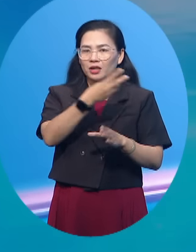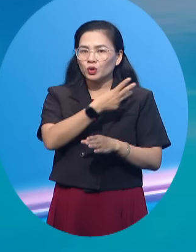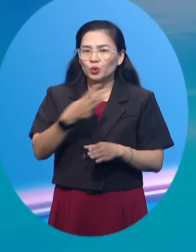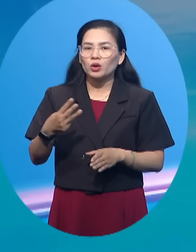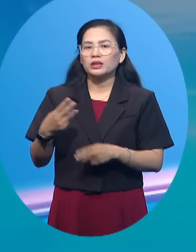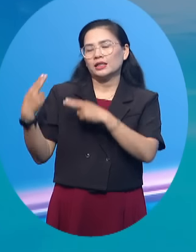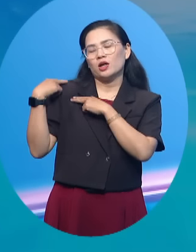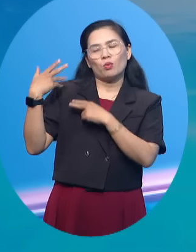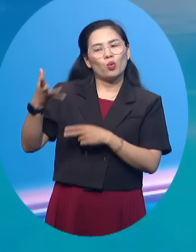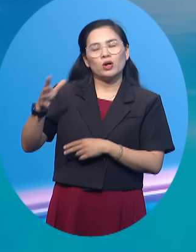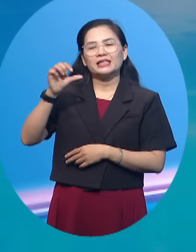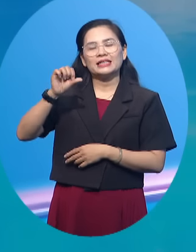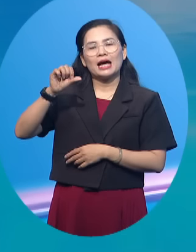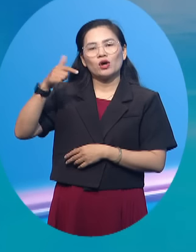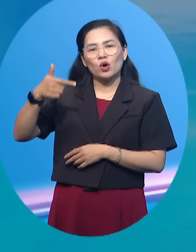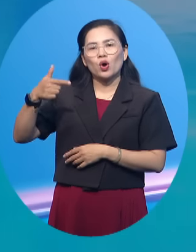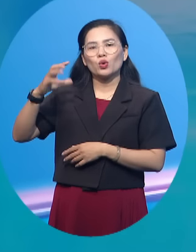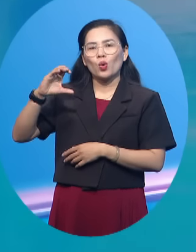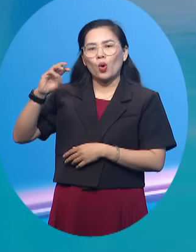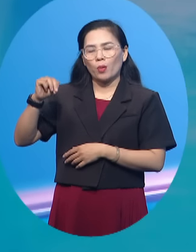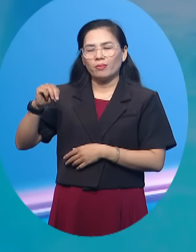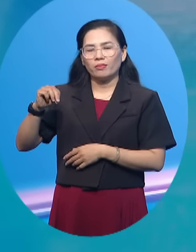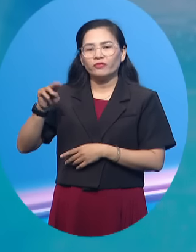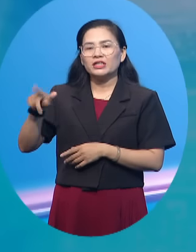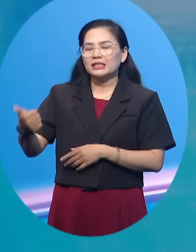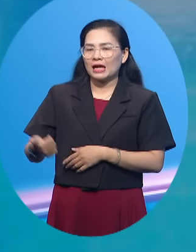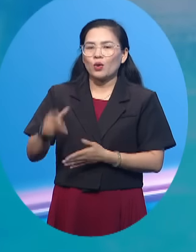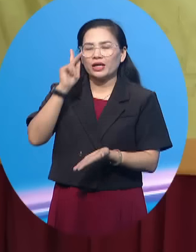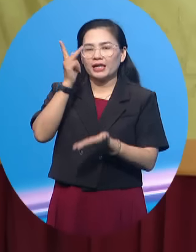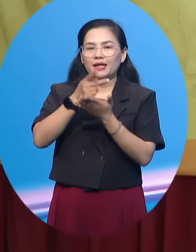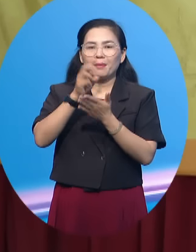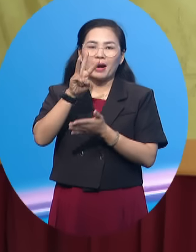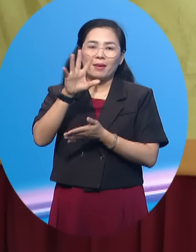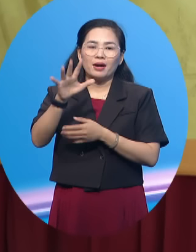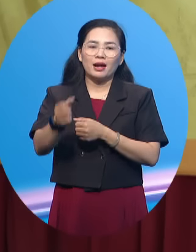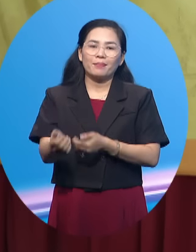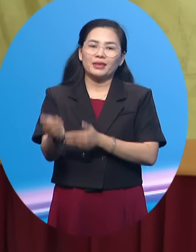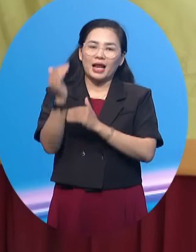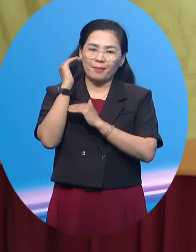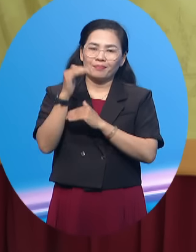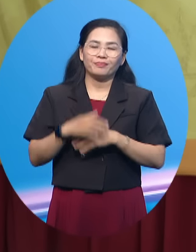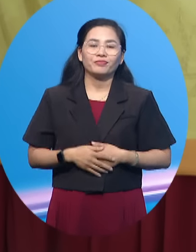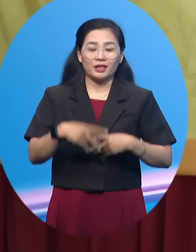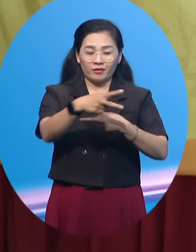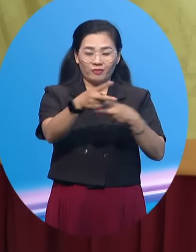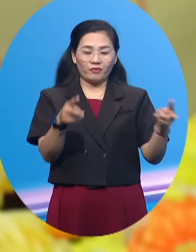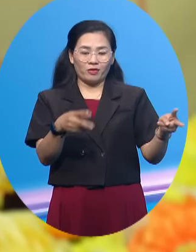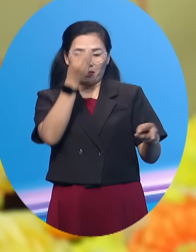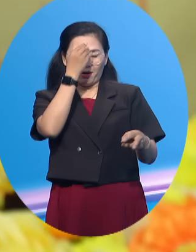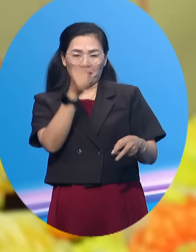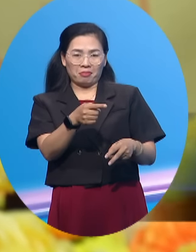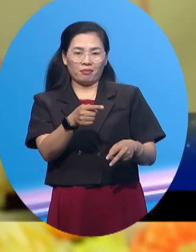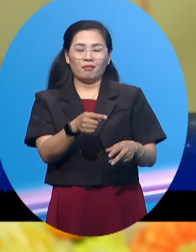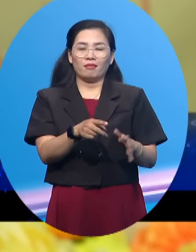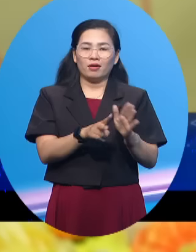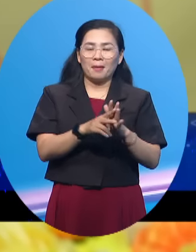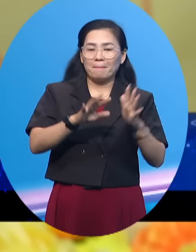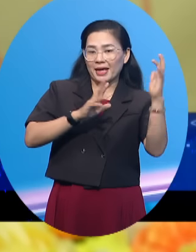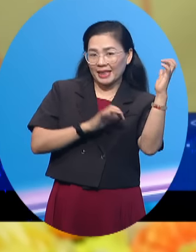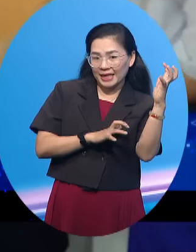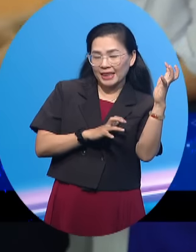Sài Gòn Co-op đang thực hiện nhân dịp 35 năm thành lập. Phòng học được trang bị đầy đủ các thiết bị hiện đại như